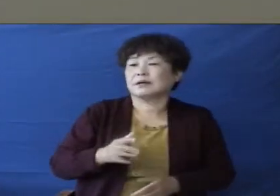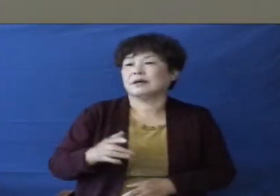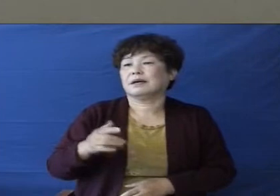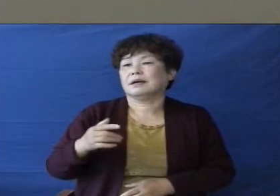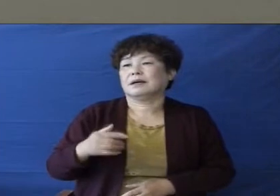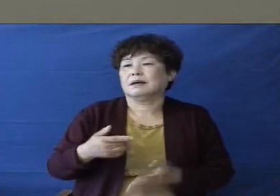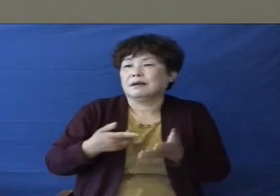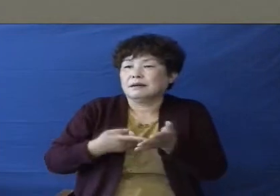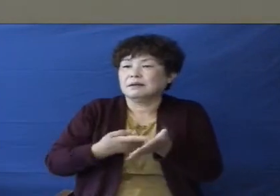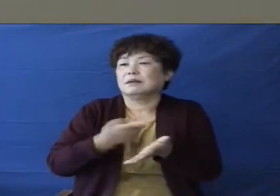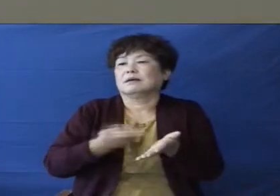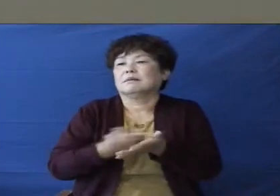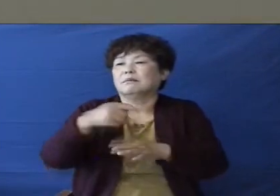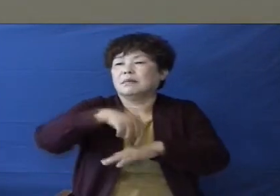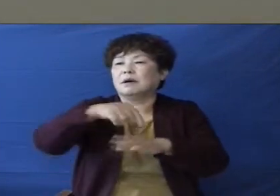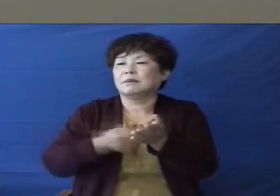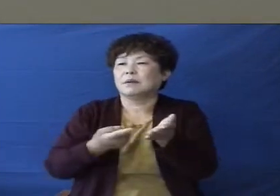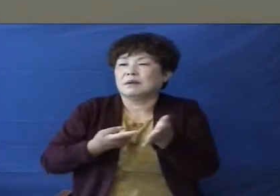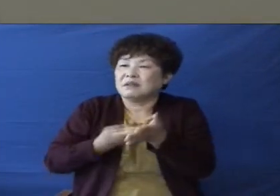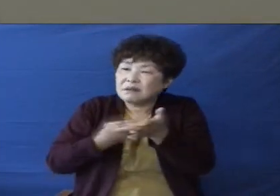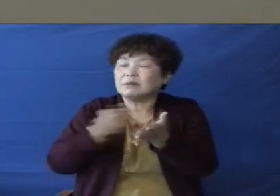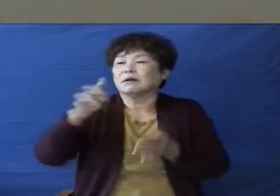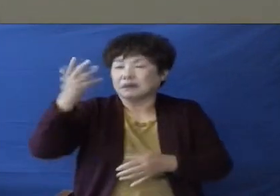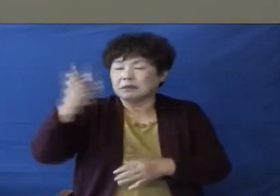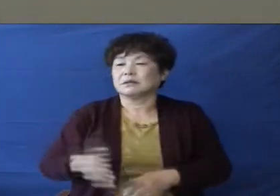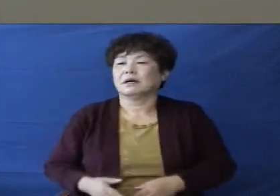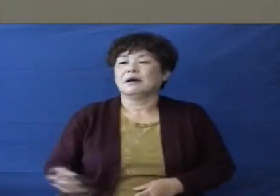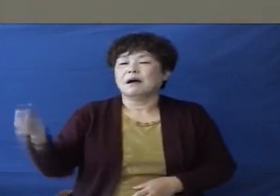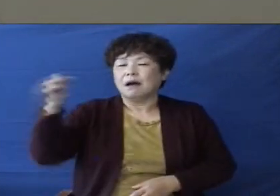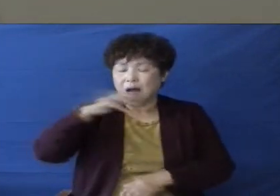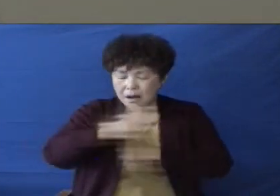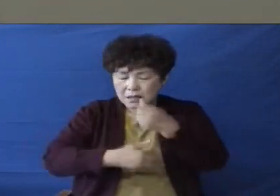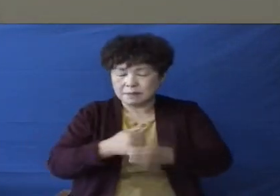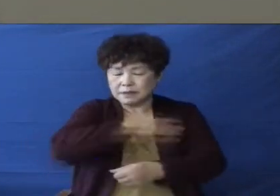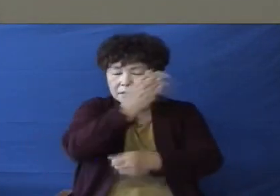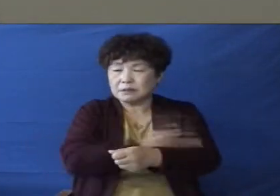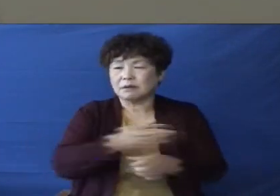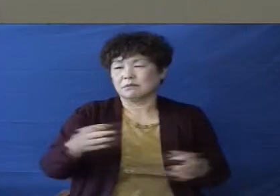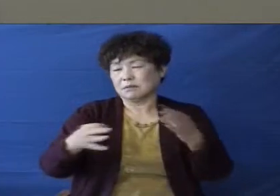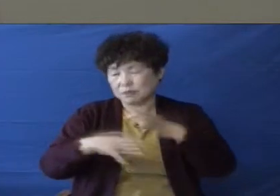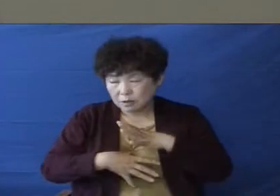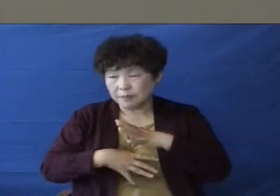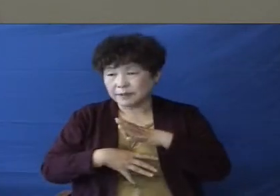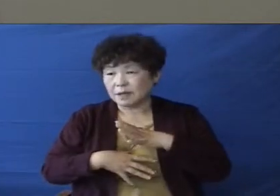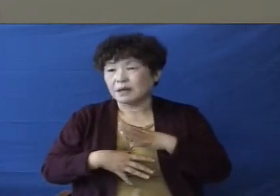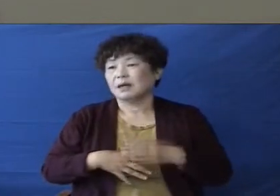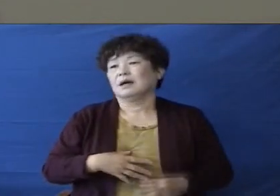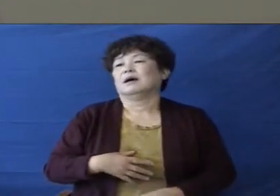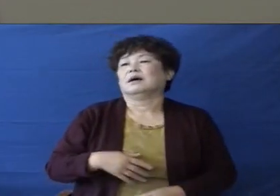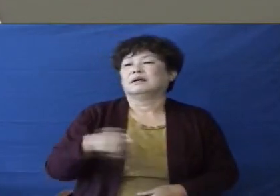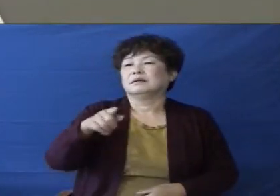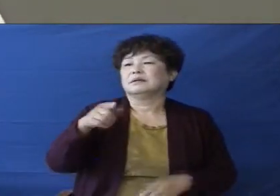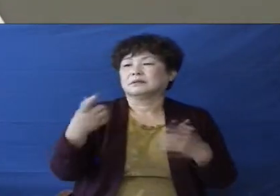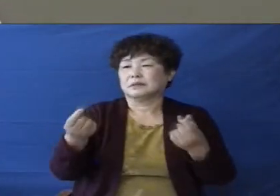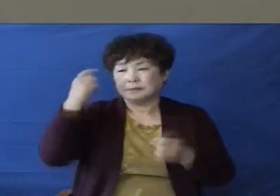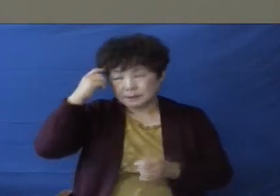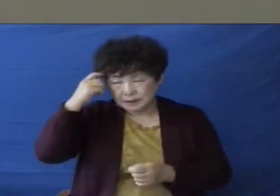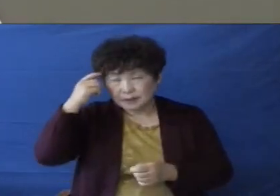됐는지 그렇게 하나님의 능력은 정말 놀랍구나 하나님의 실력을 정말 놀랍구나